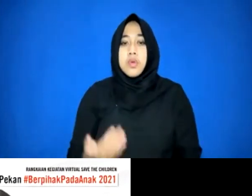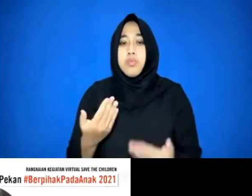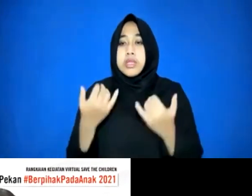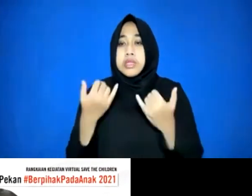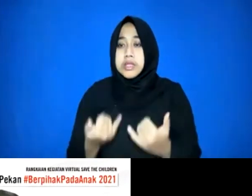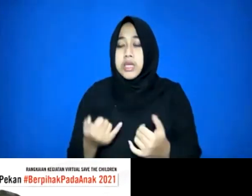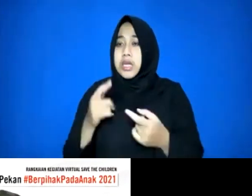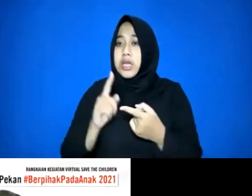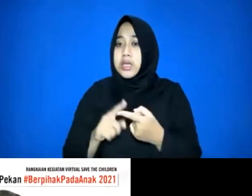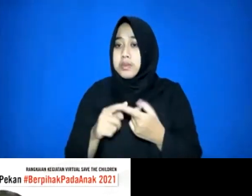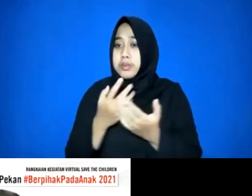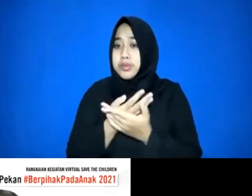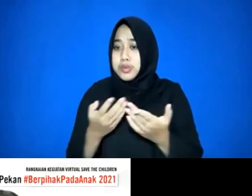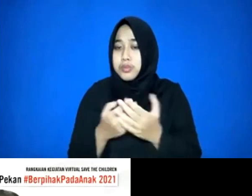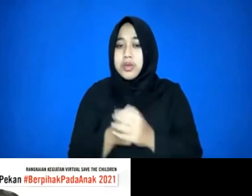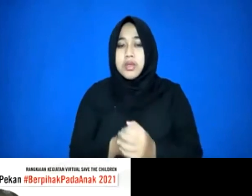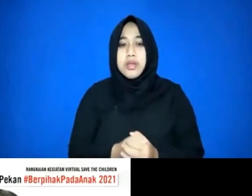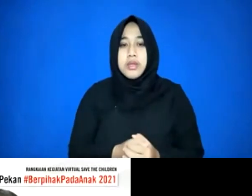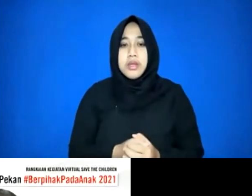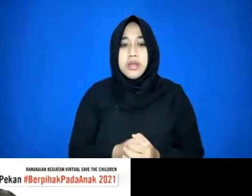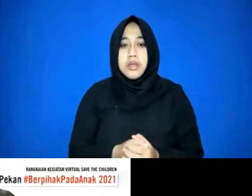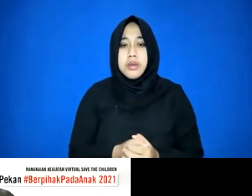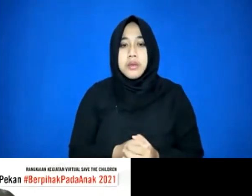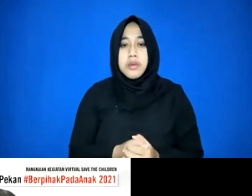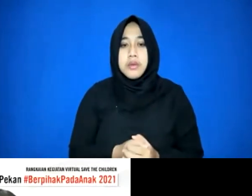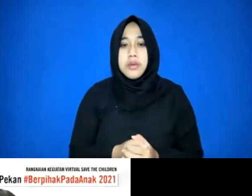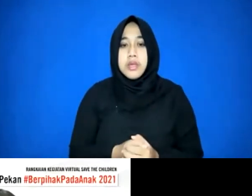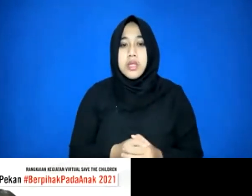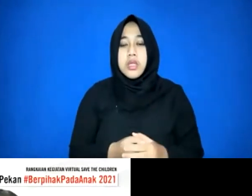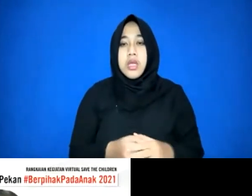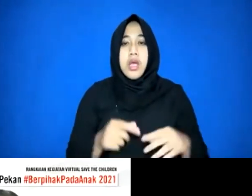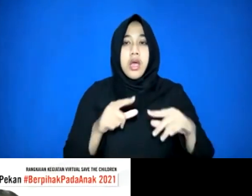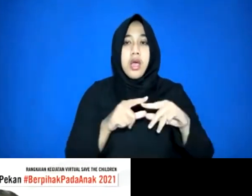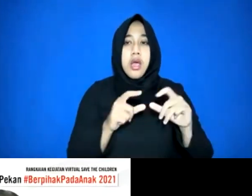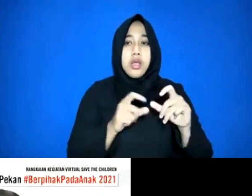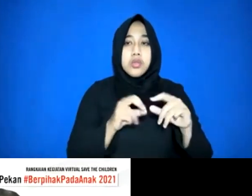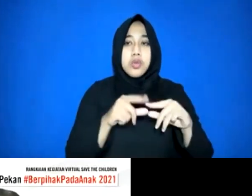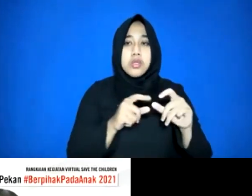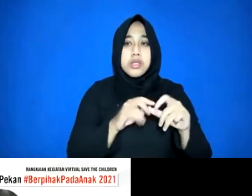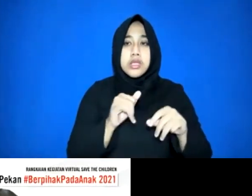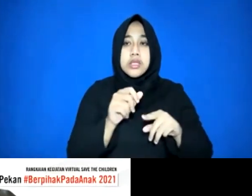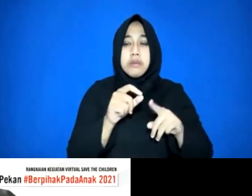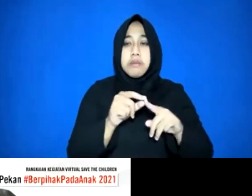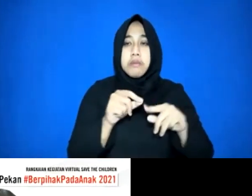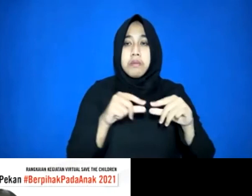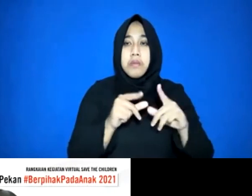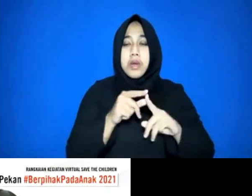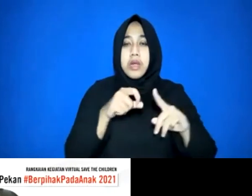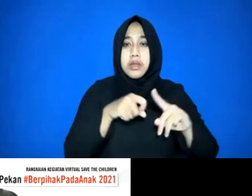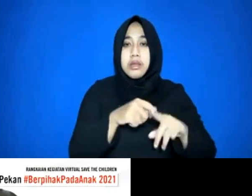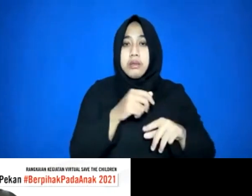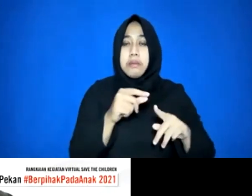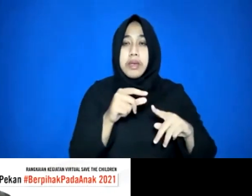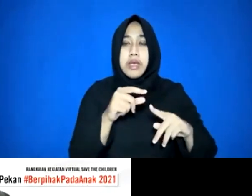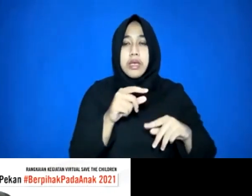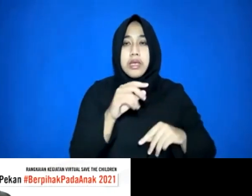teman-teman TEP dan juga asosiasi praktek IPSPI mungkin bisa mulai dengan